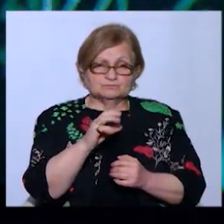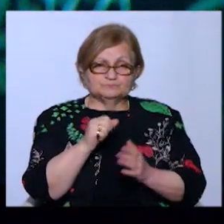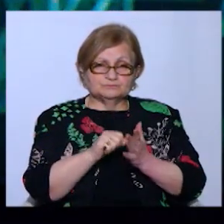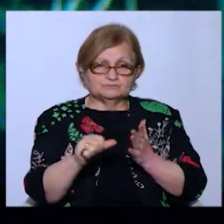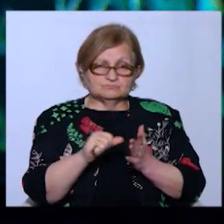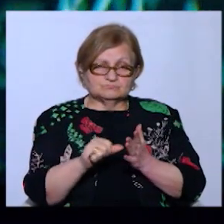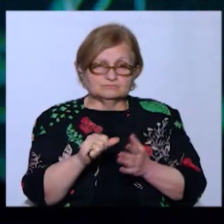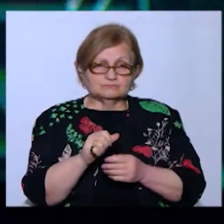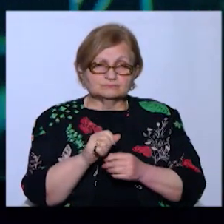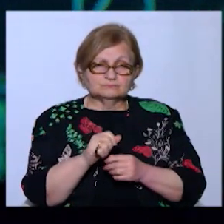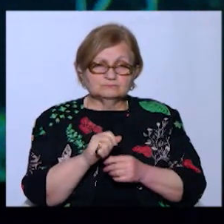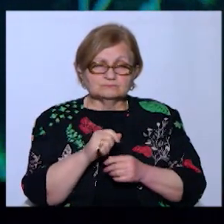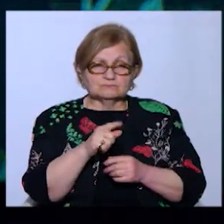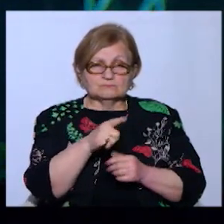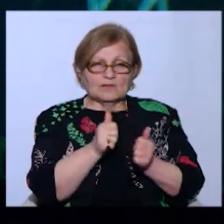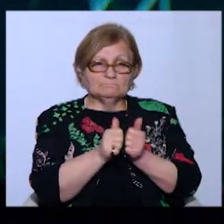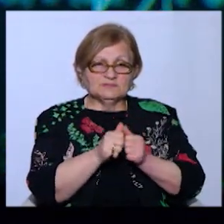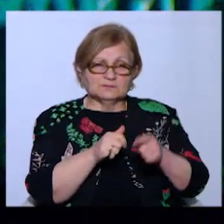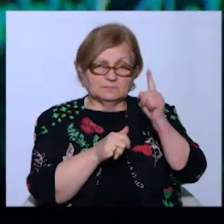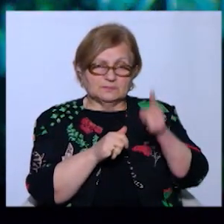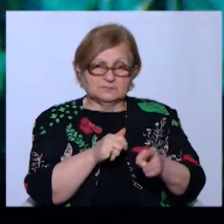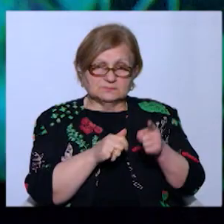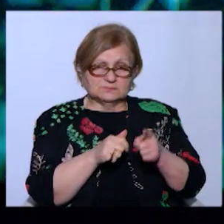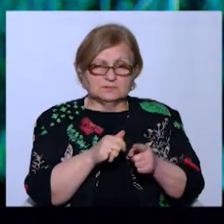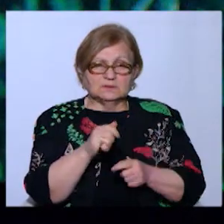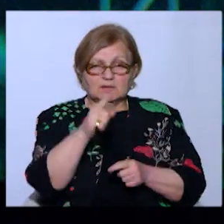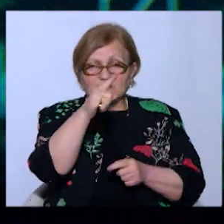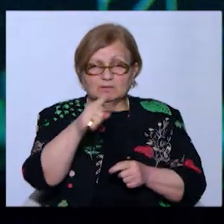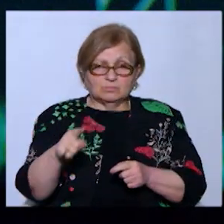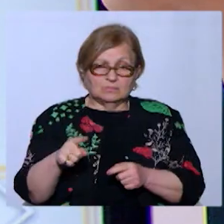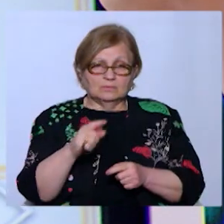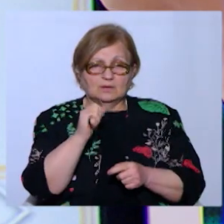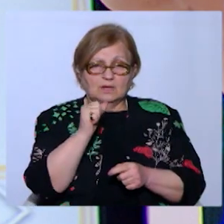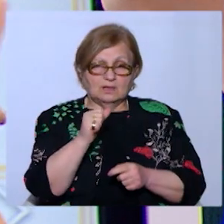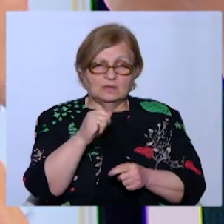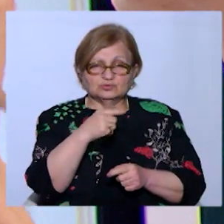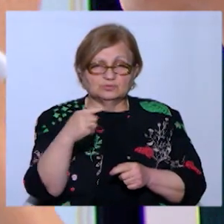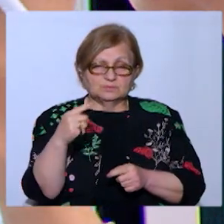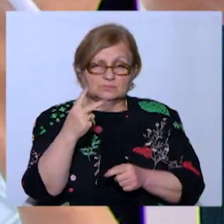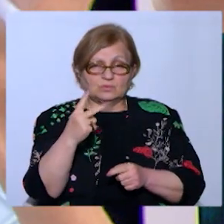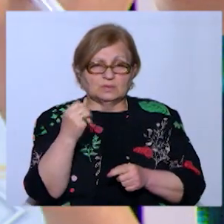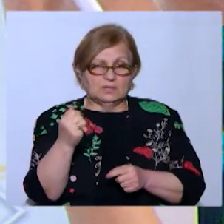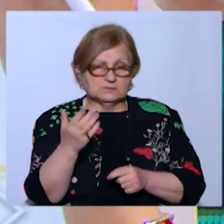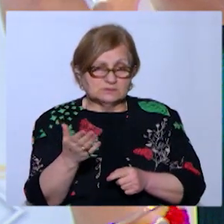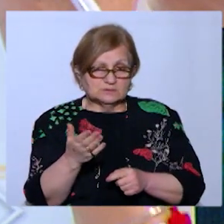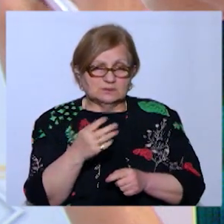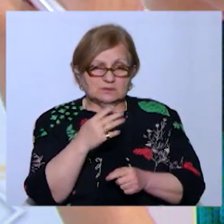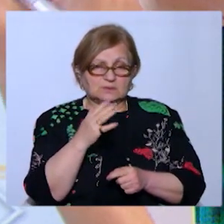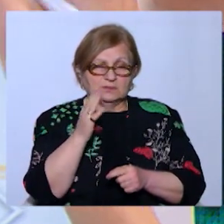არის კოსინუს 60 მიმდებარე კათეტი ჰიპოტენუზასთან, A შეფარდებული 2A-სთან